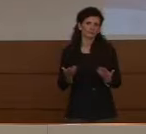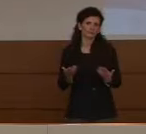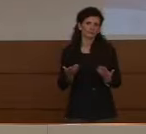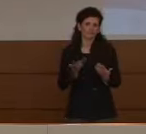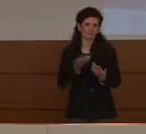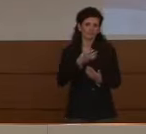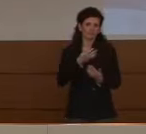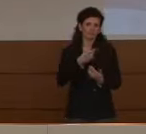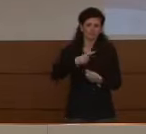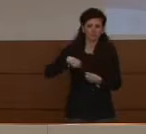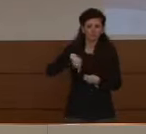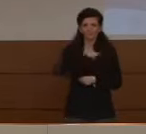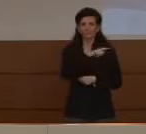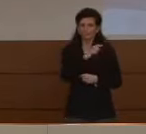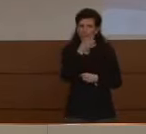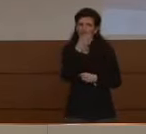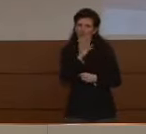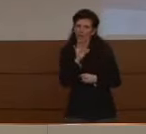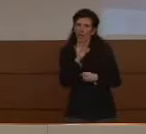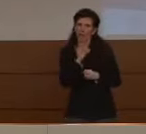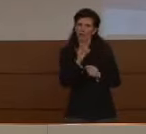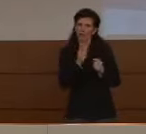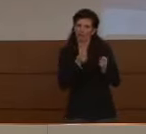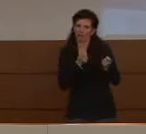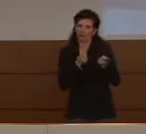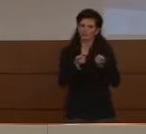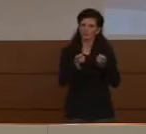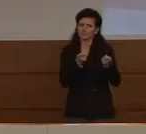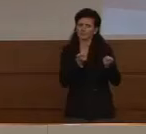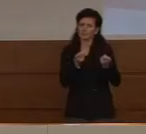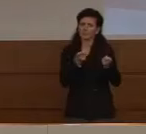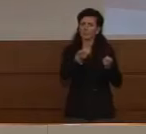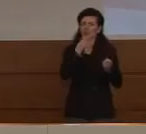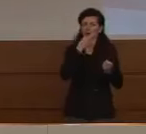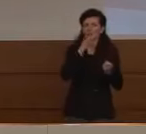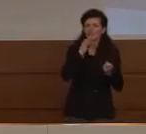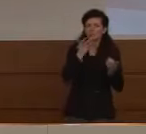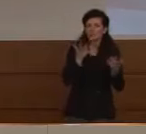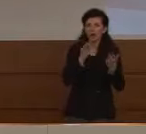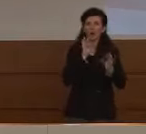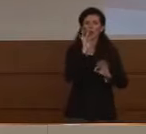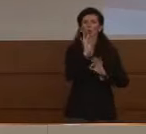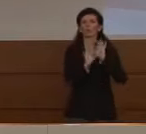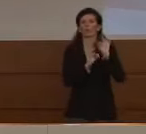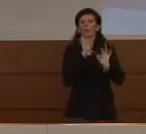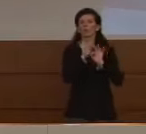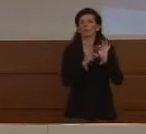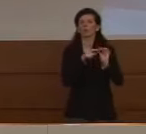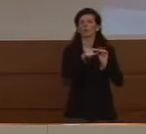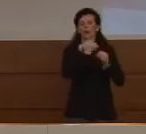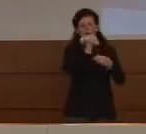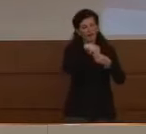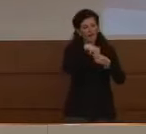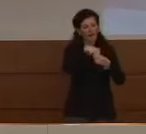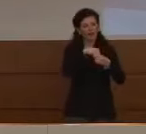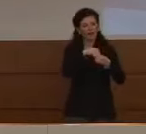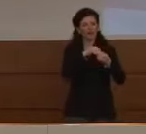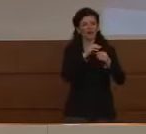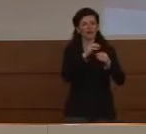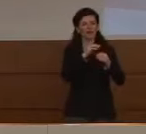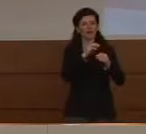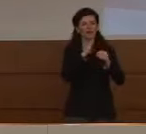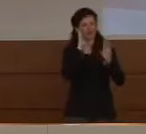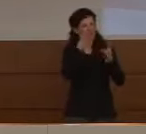mantenere a preservare quella capacità di cura nelle terapie intensive residuo che abbiamo noi